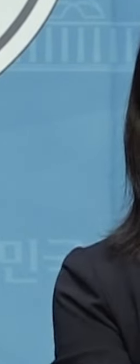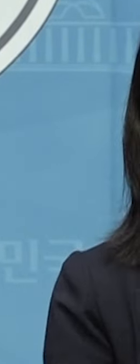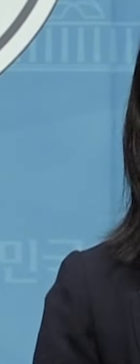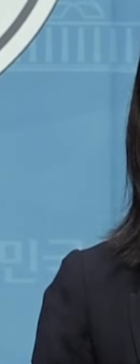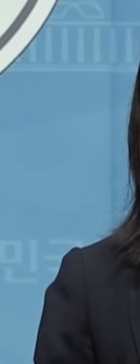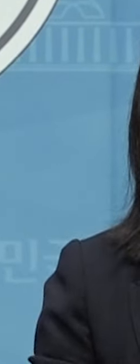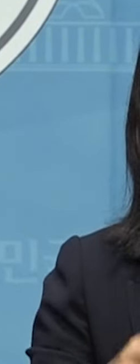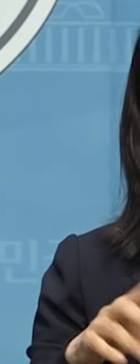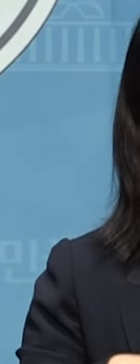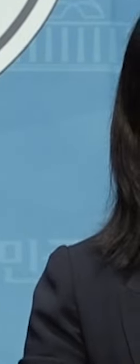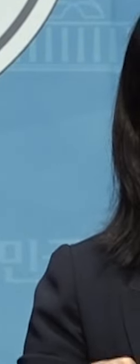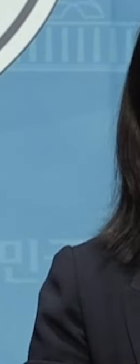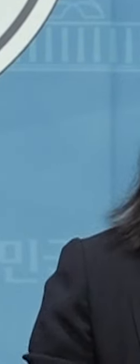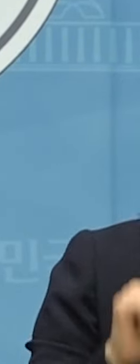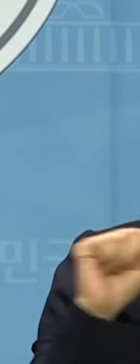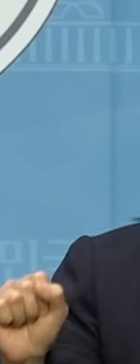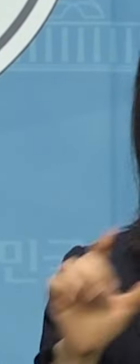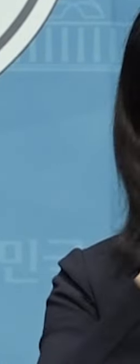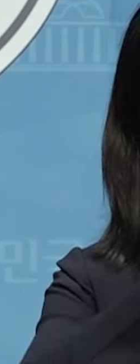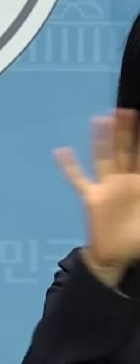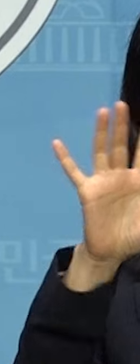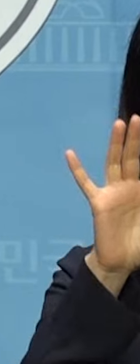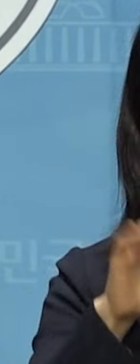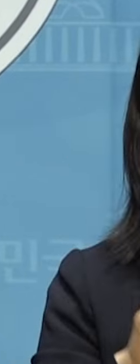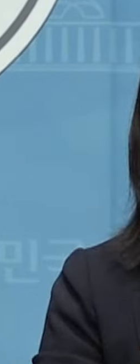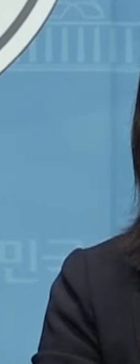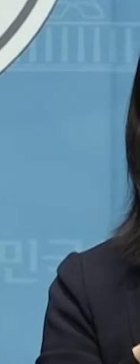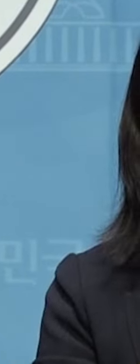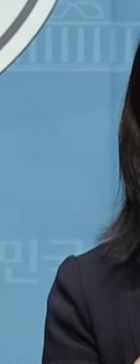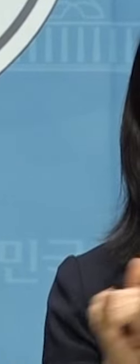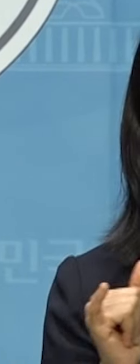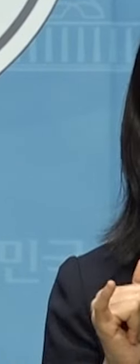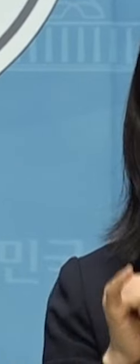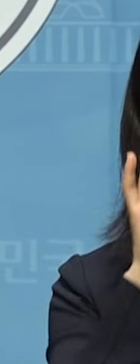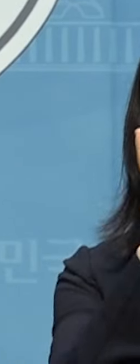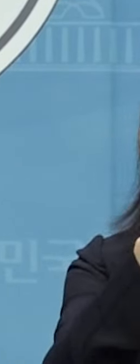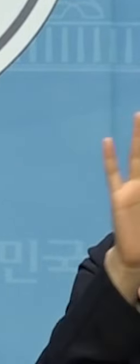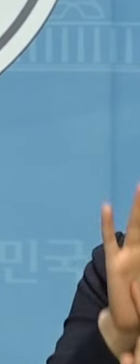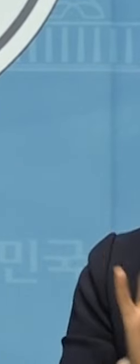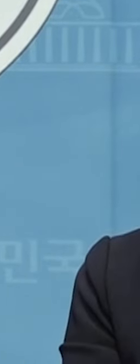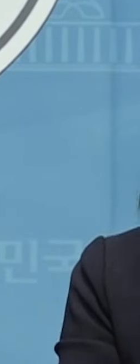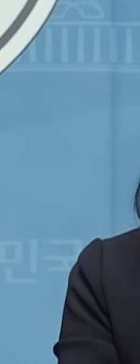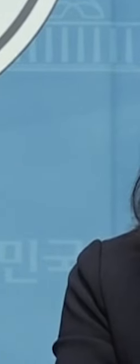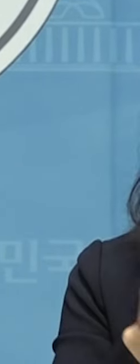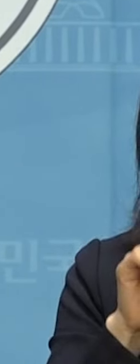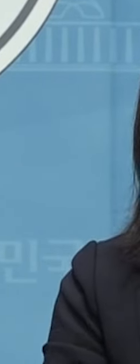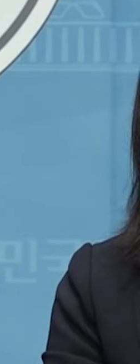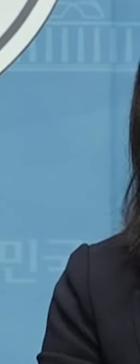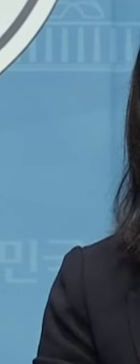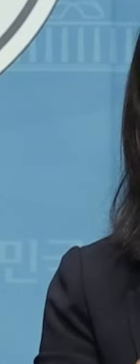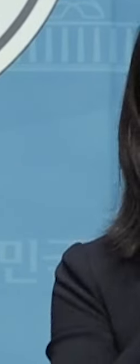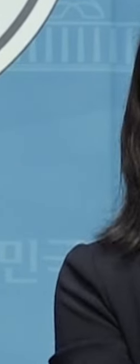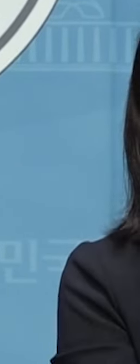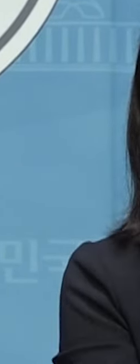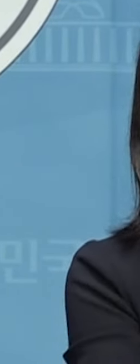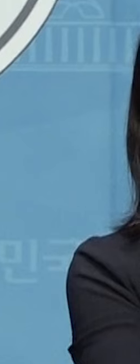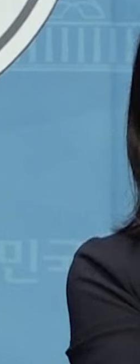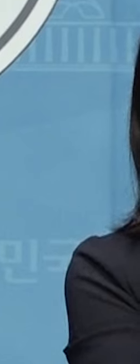정치적 편향과 대국민 선전 손동 가능성을 우려하며 반대해 왔습니다